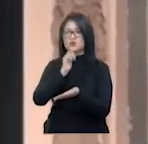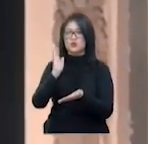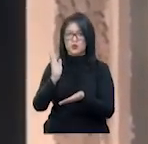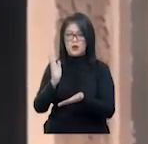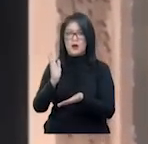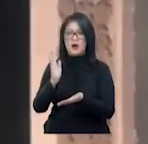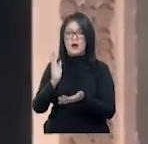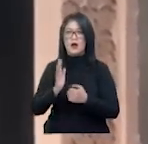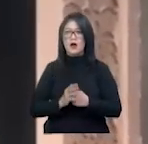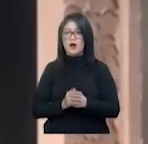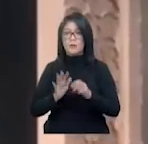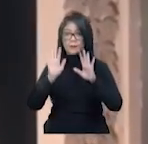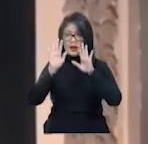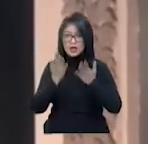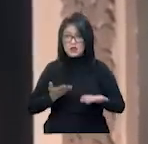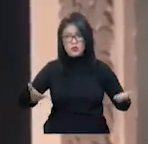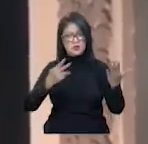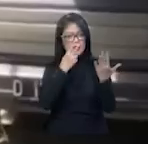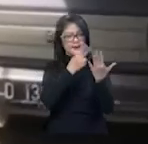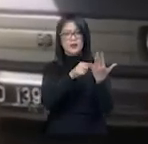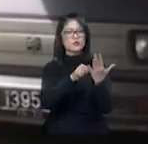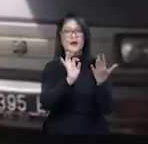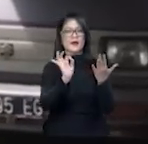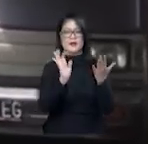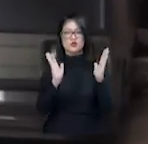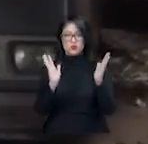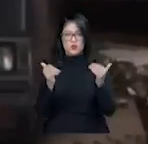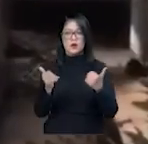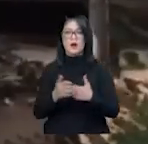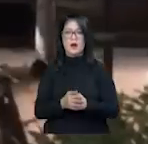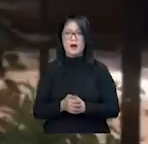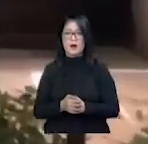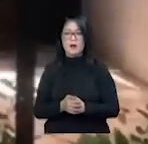Dari Bandung, Jawa Barat, Ervan David, iNews, melaporkan.